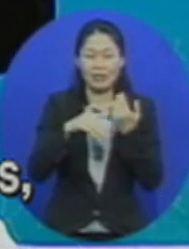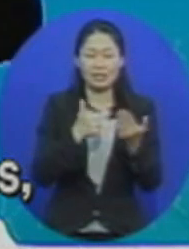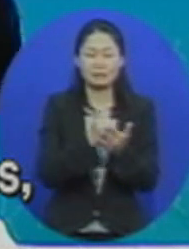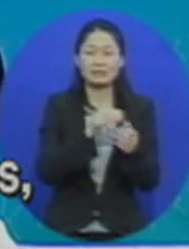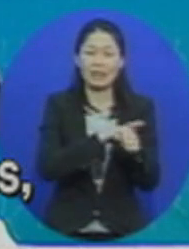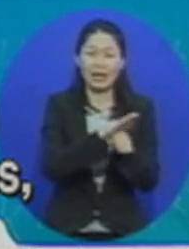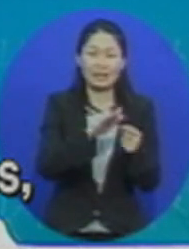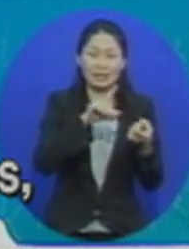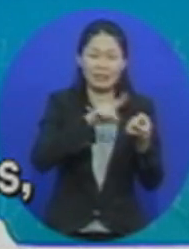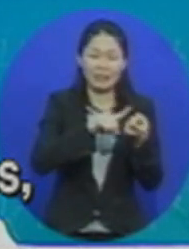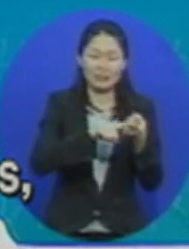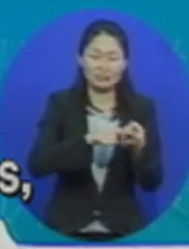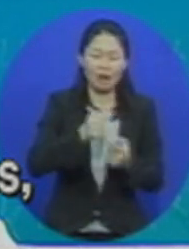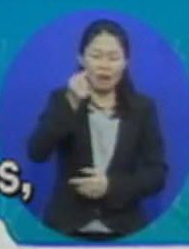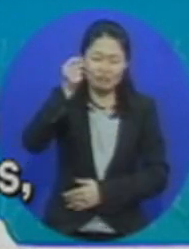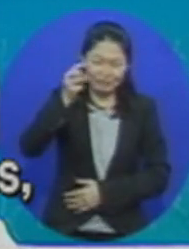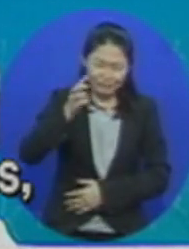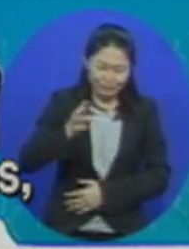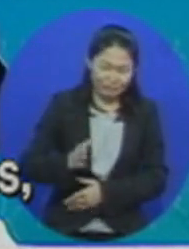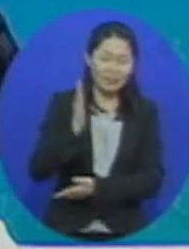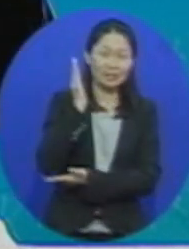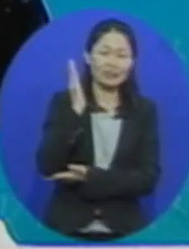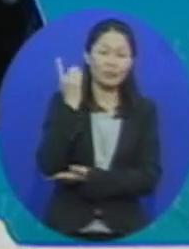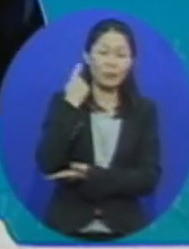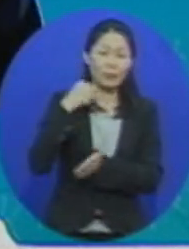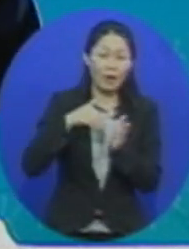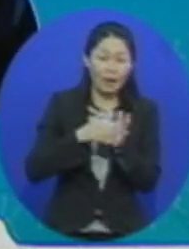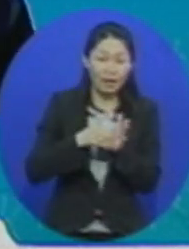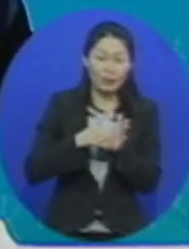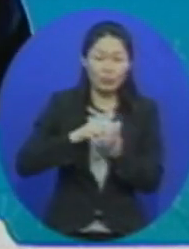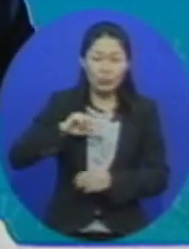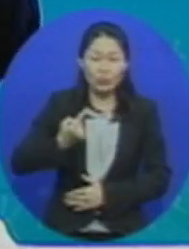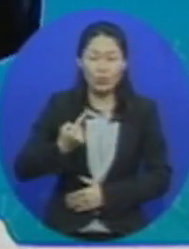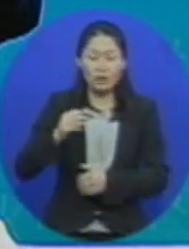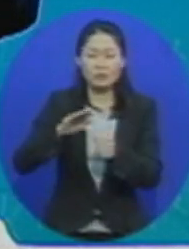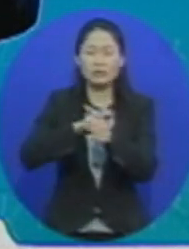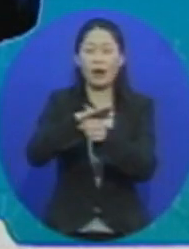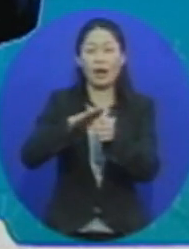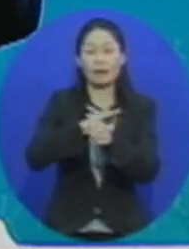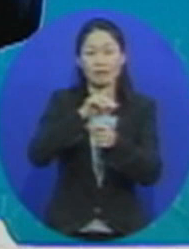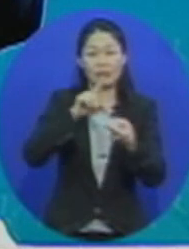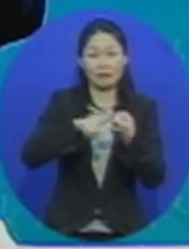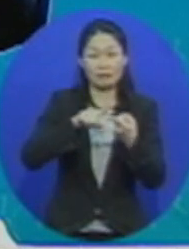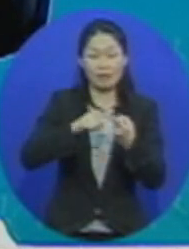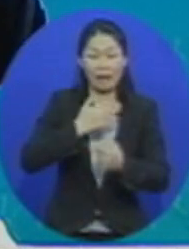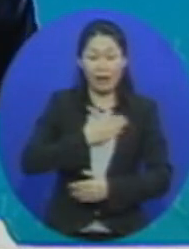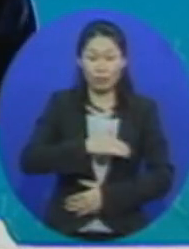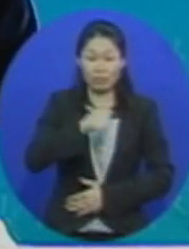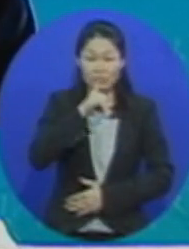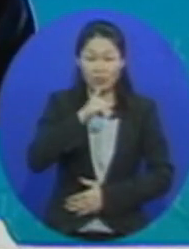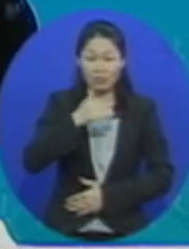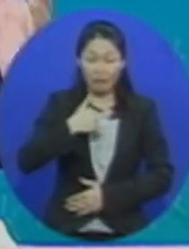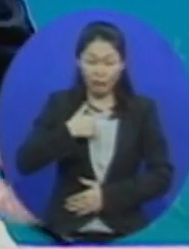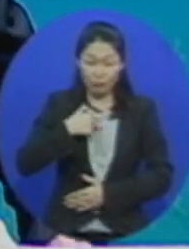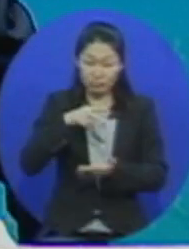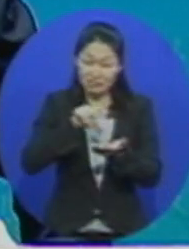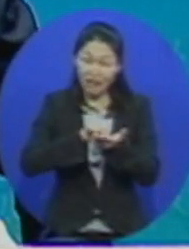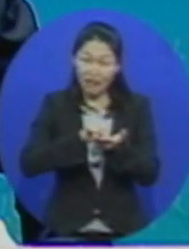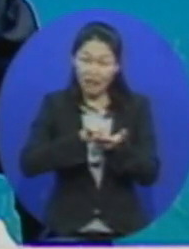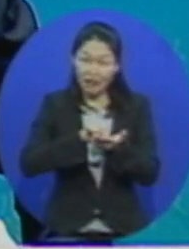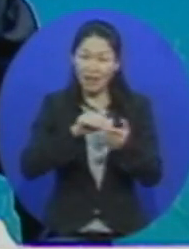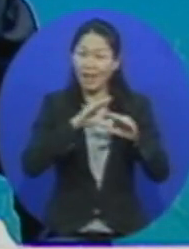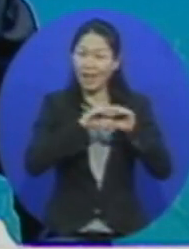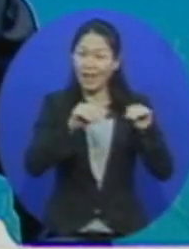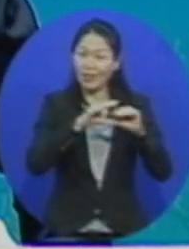수도 없이 설교를 들어도 그 사랑에 대해서 알고 있는 것이 내 문제를 해결해 주지